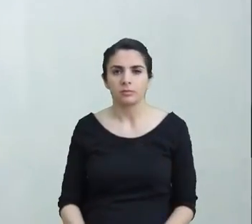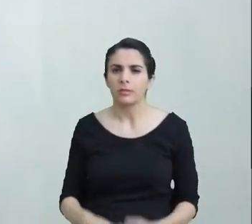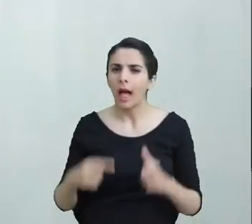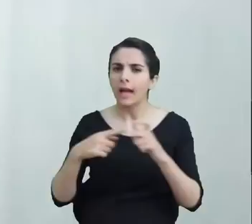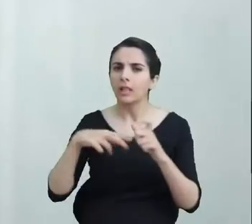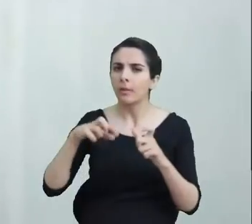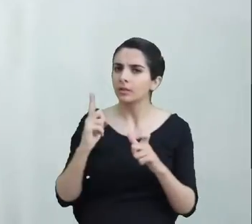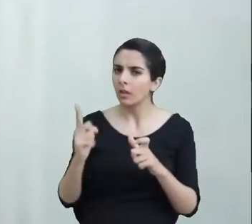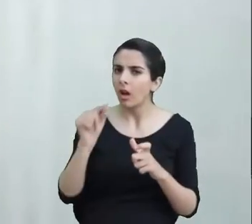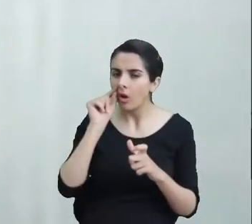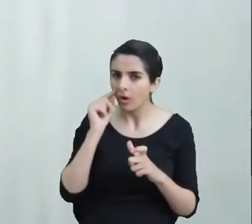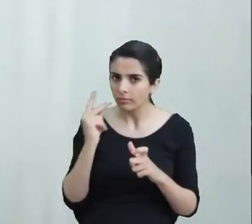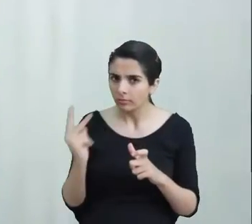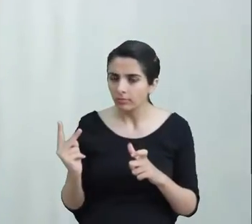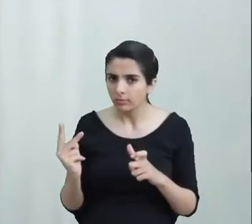Bu Esat Paşa.